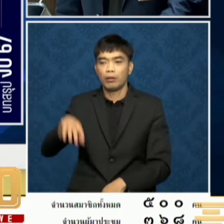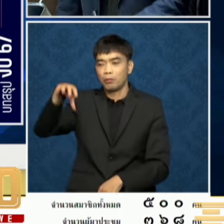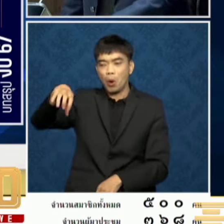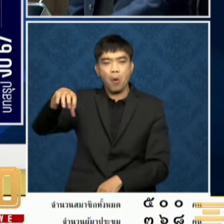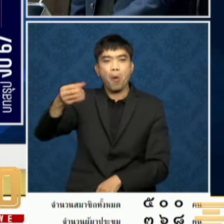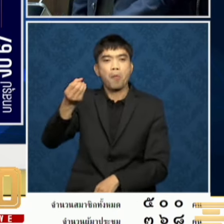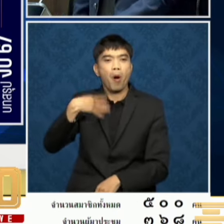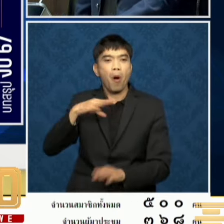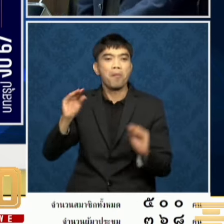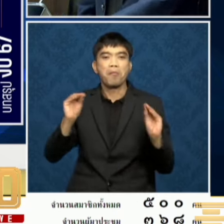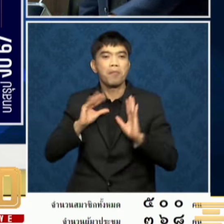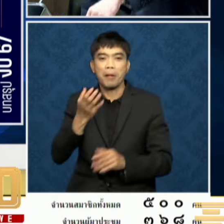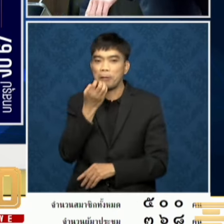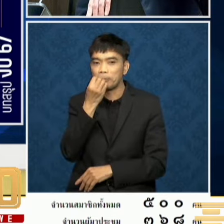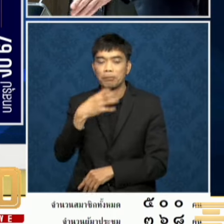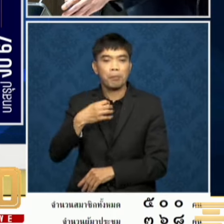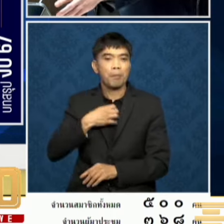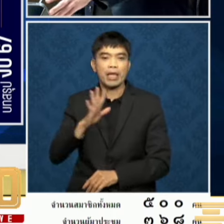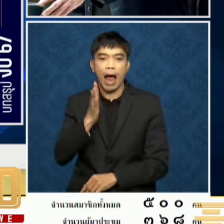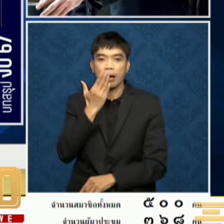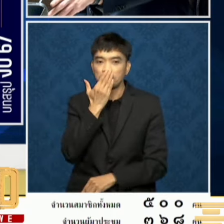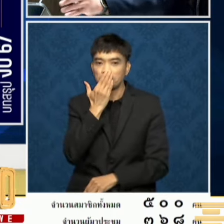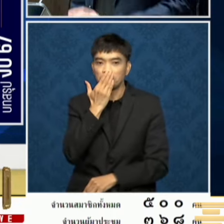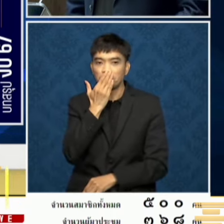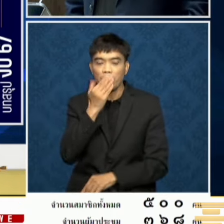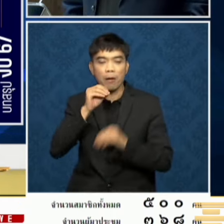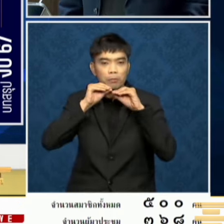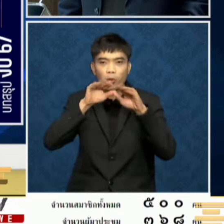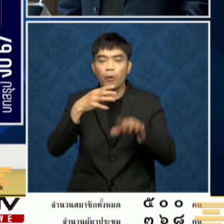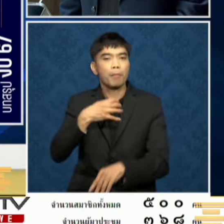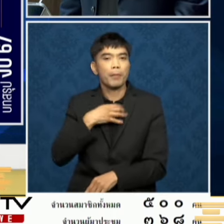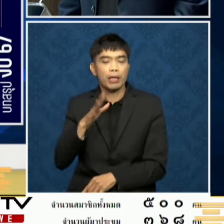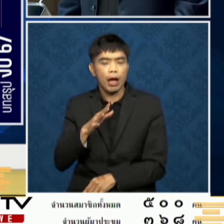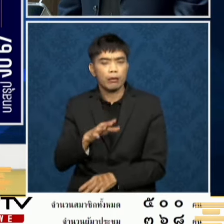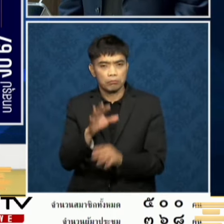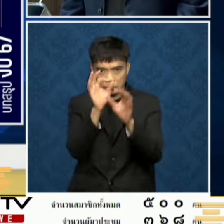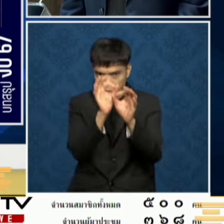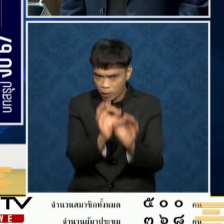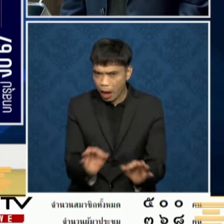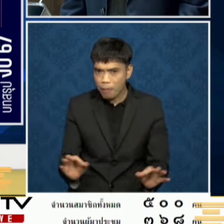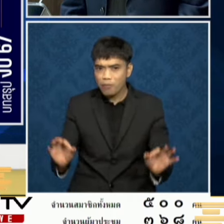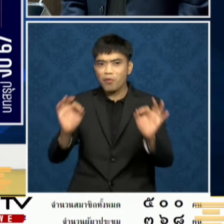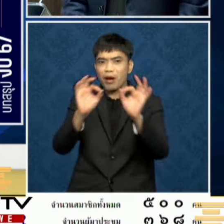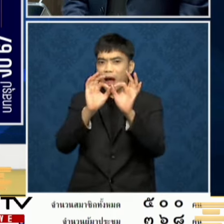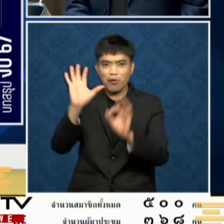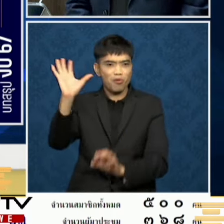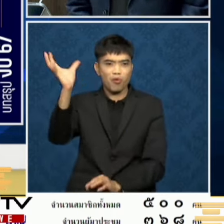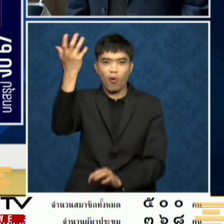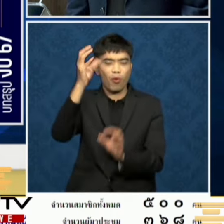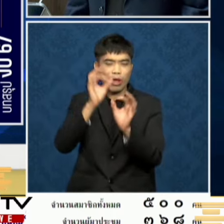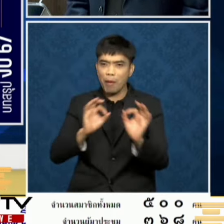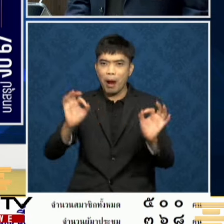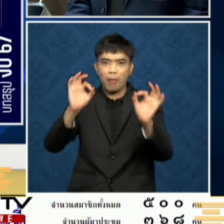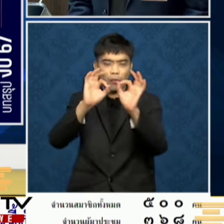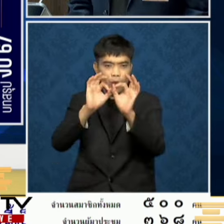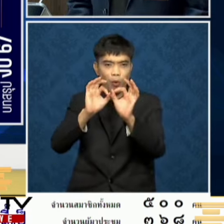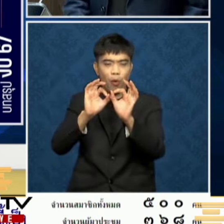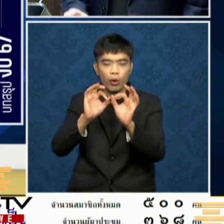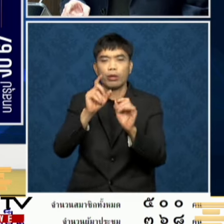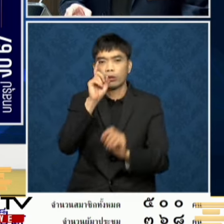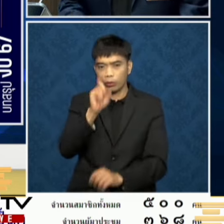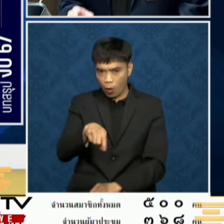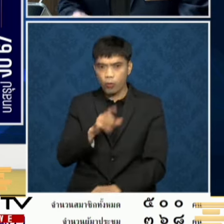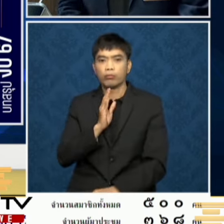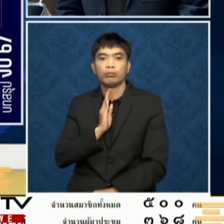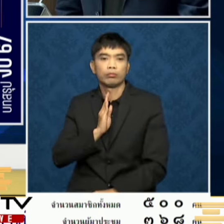ผยแพร่ท่านประธานครับตามหลักสากลหลักการที่สำคัญที่สุดขององค์กรตรวจสอบข้อที่จริงก็คือความเป็นกล